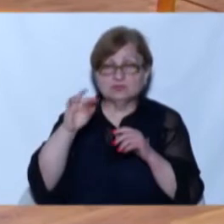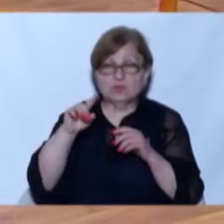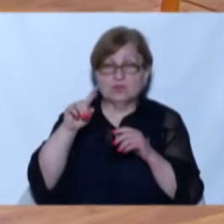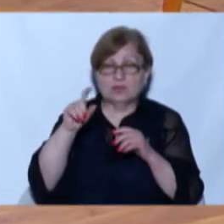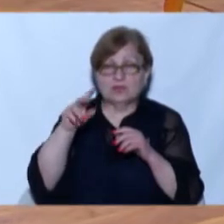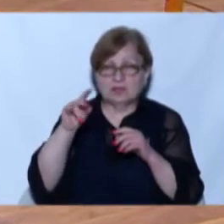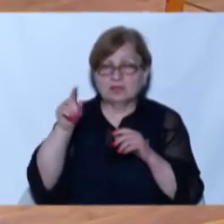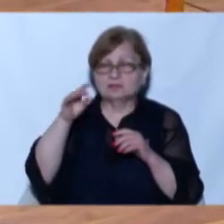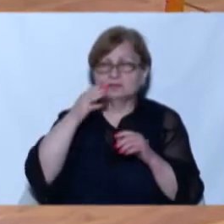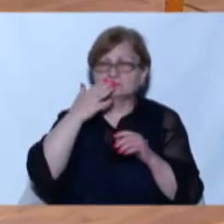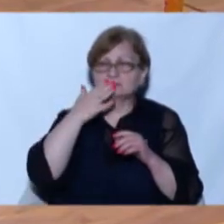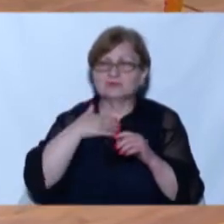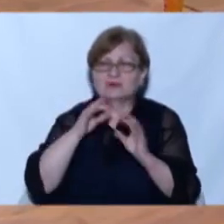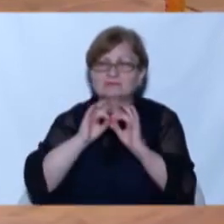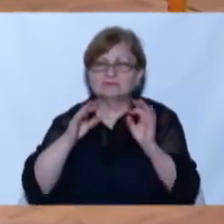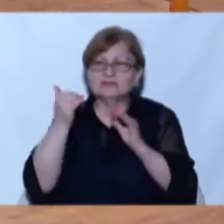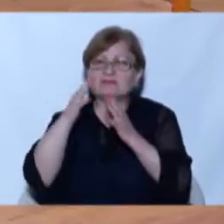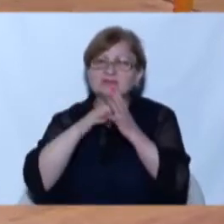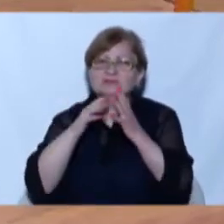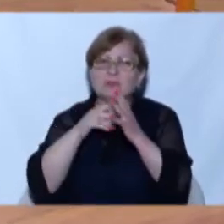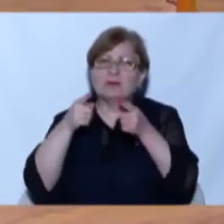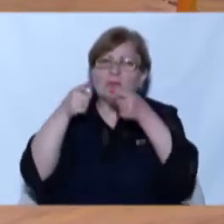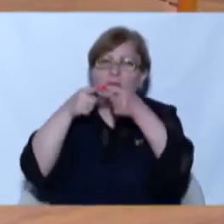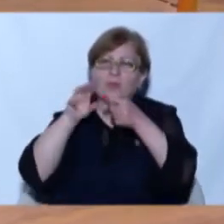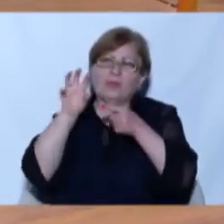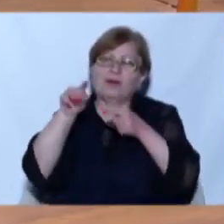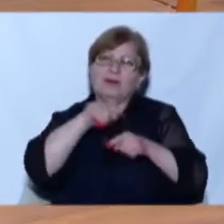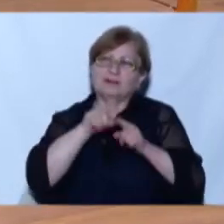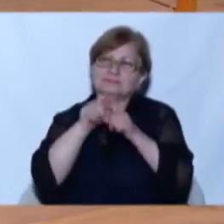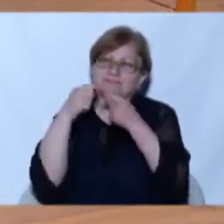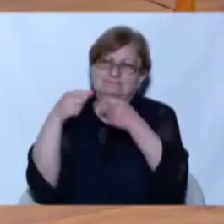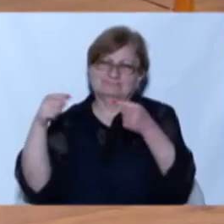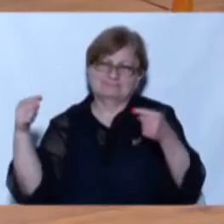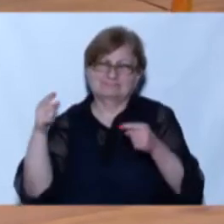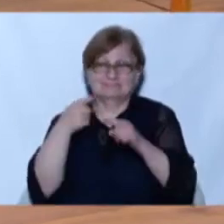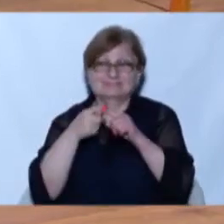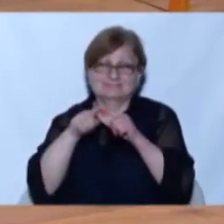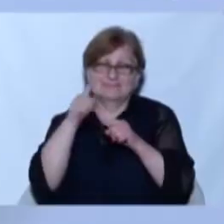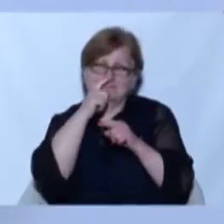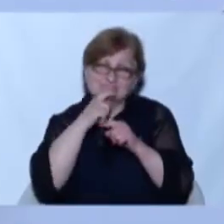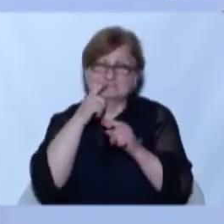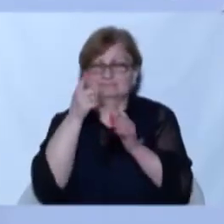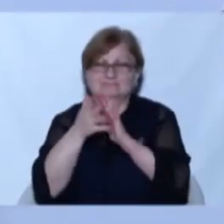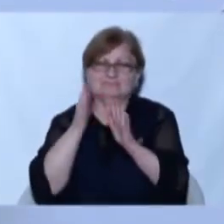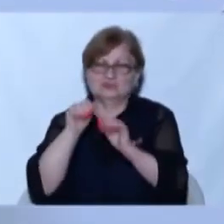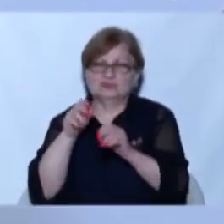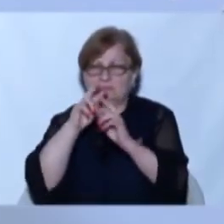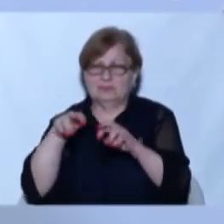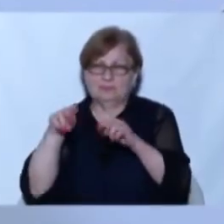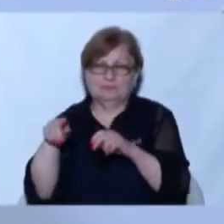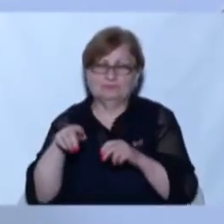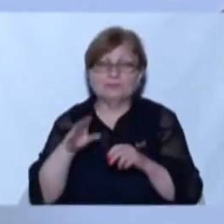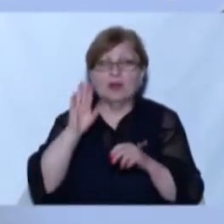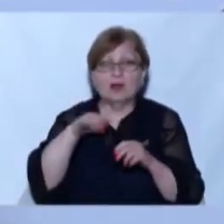იყენებს ზოგჯერ დიალექტურ ფორმებს თავისი კუთხისთვის დამახასიათებელს. და აი როგორც გითხარით, თქვენი ჩანაწერების